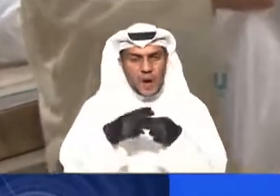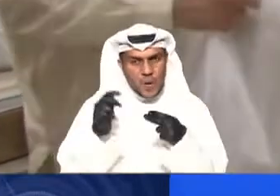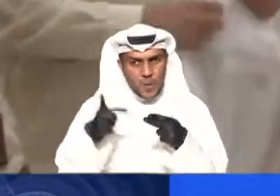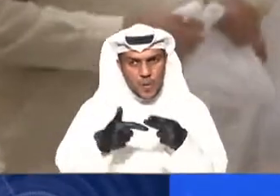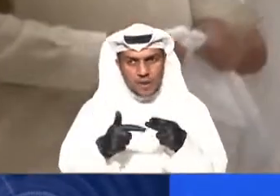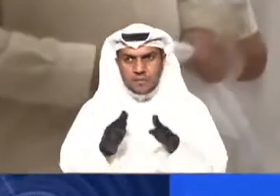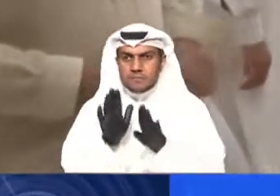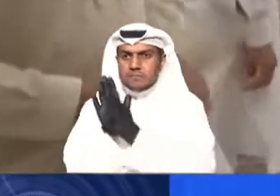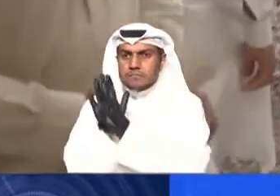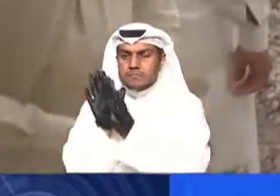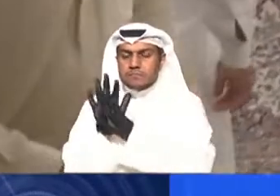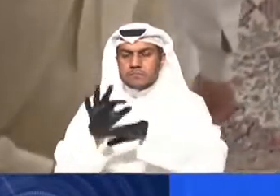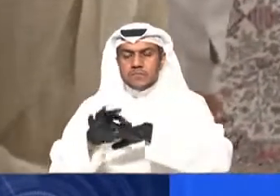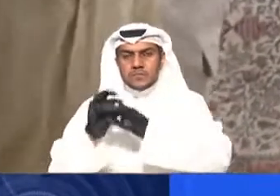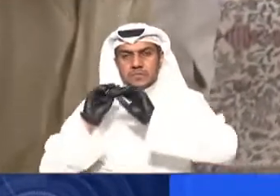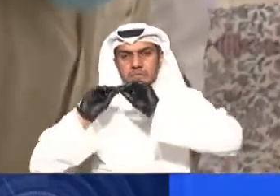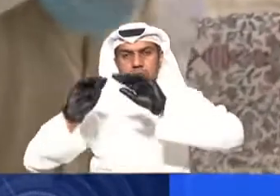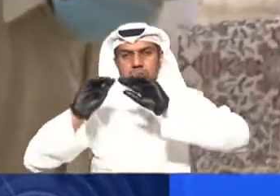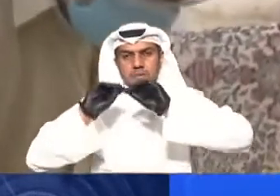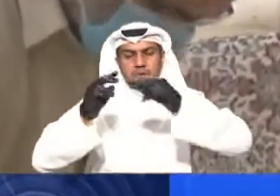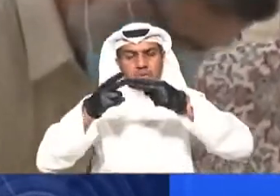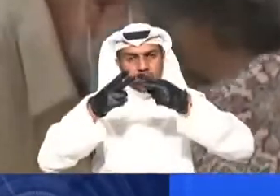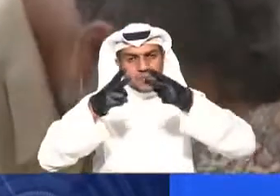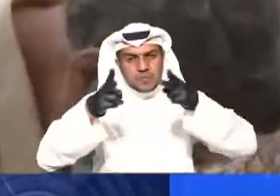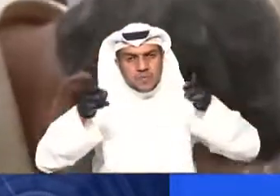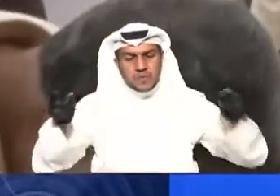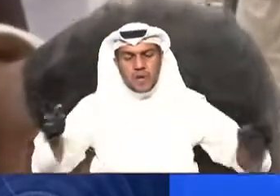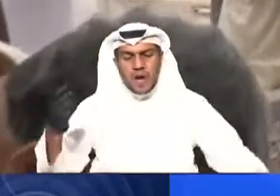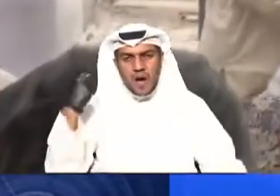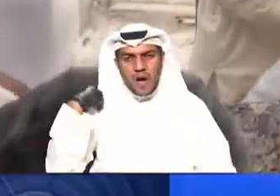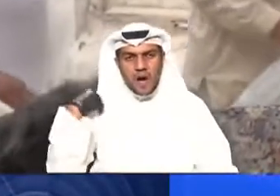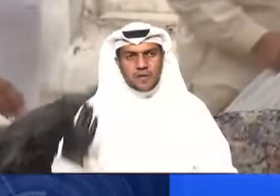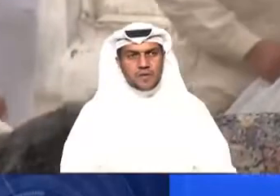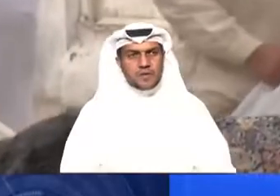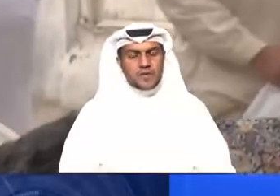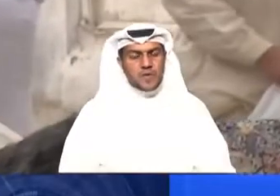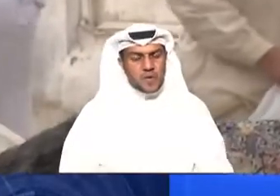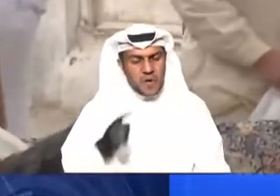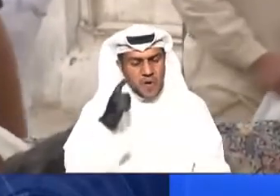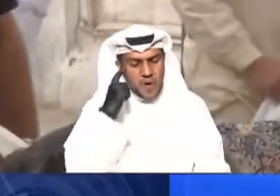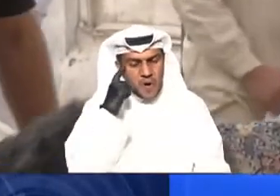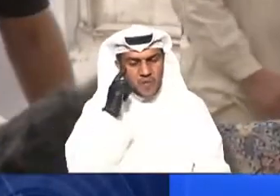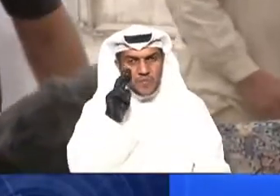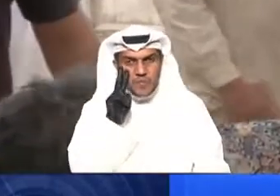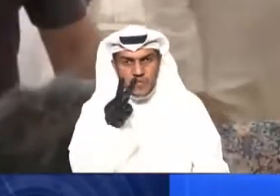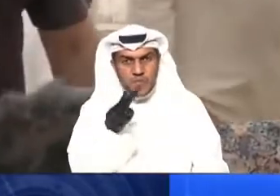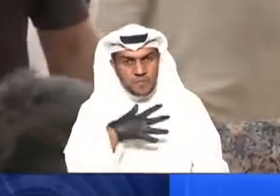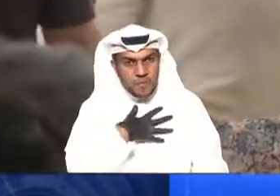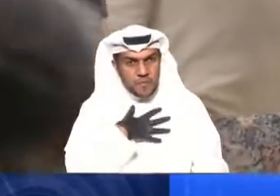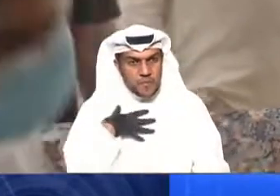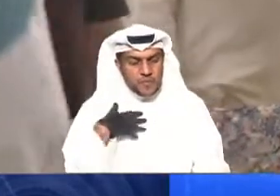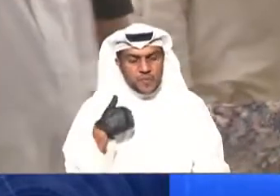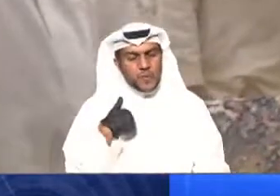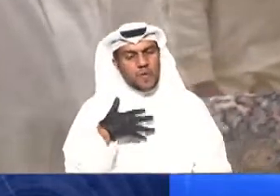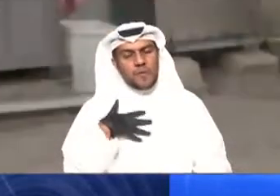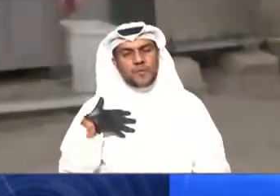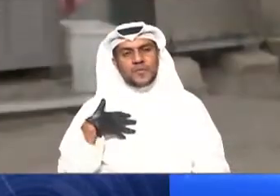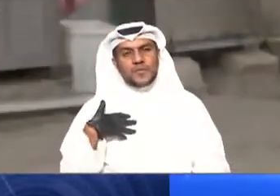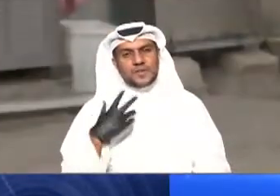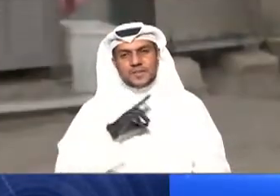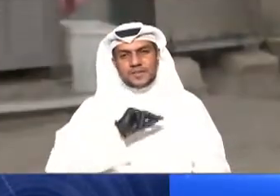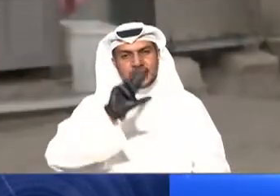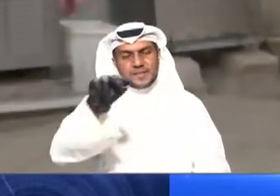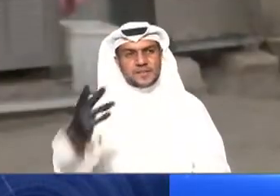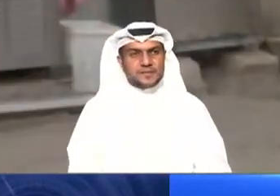الإنسان، فأبواب الخير واسعة ولنا أن نؤمن بأن من أسعد الناس هو أسعد الناس. هذا